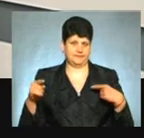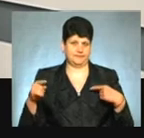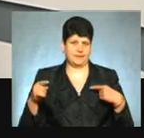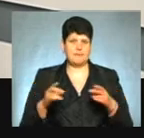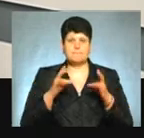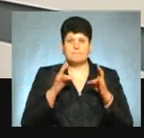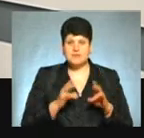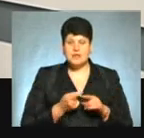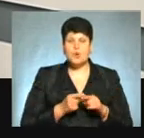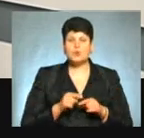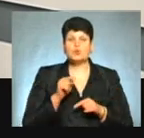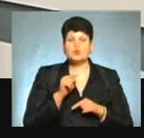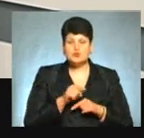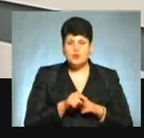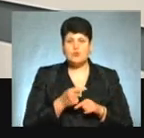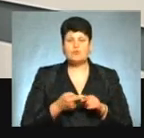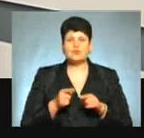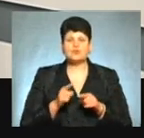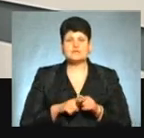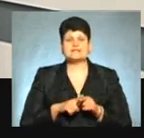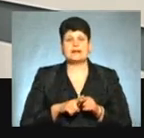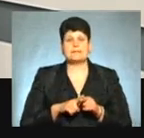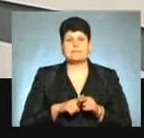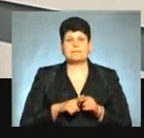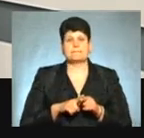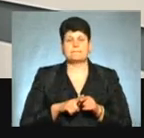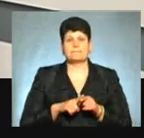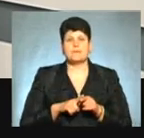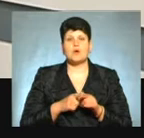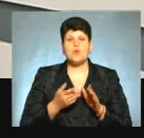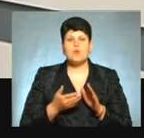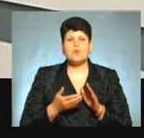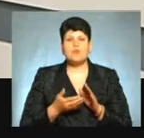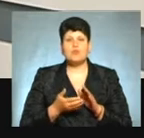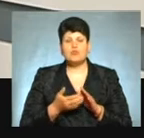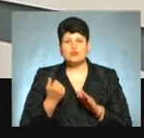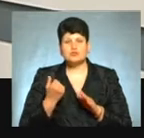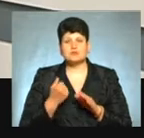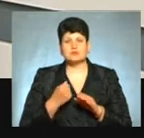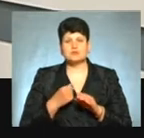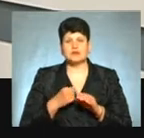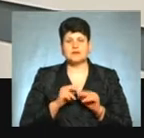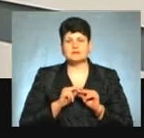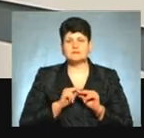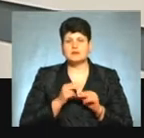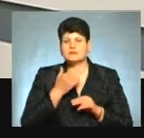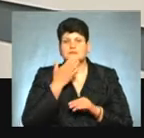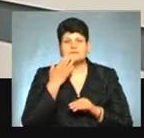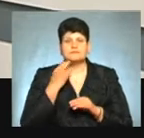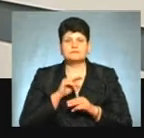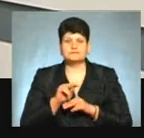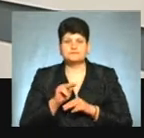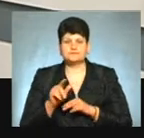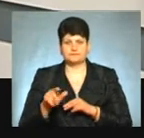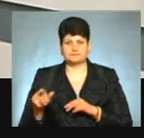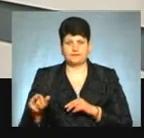біда в цьому – це нищівне опущення і запущення саме гуманітарної сфери. От